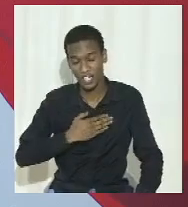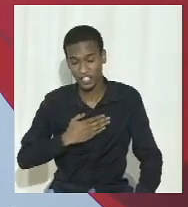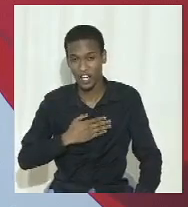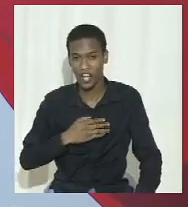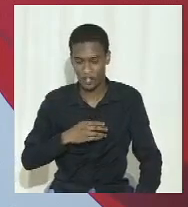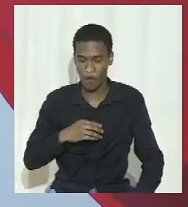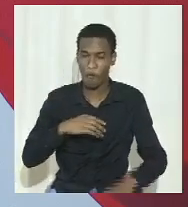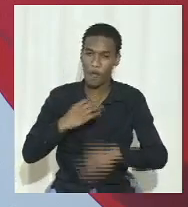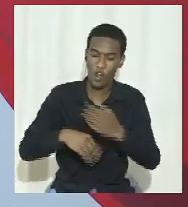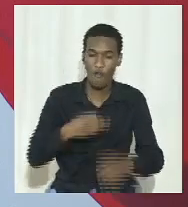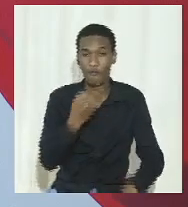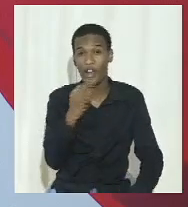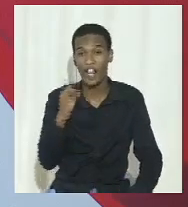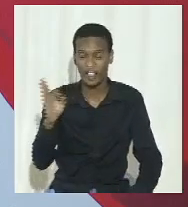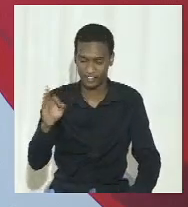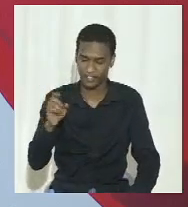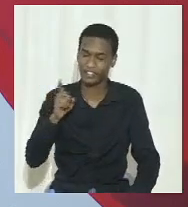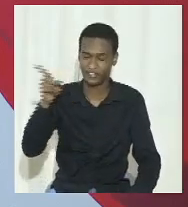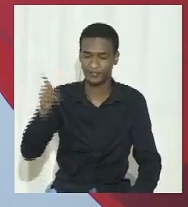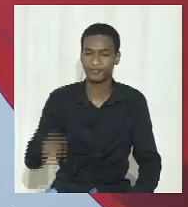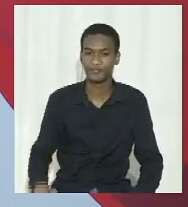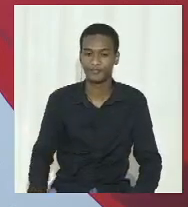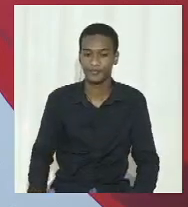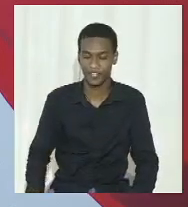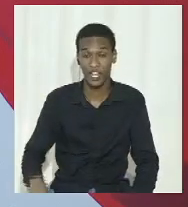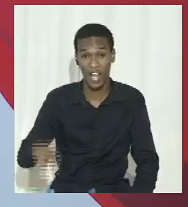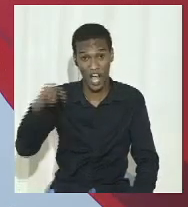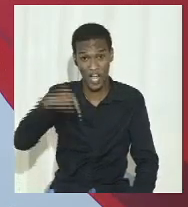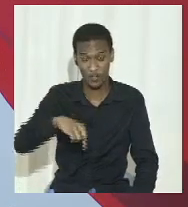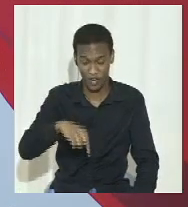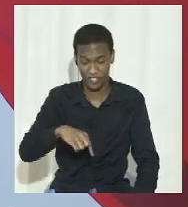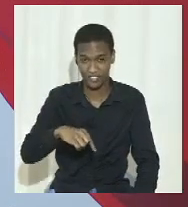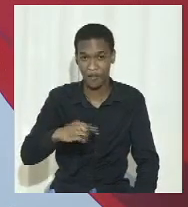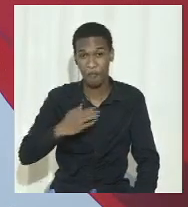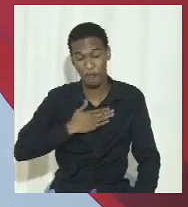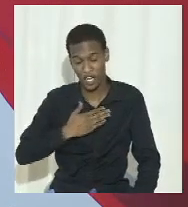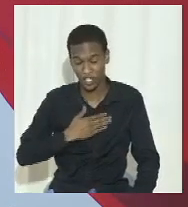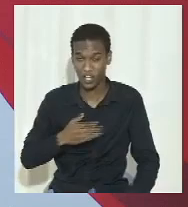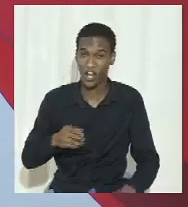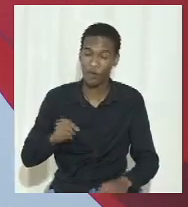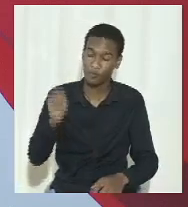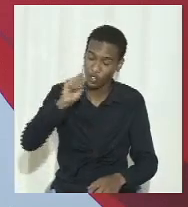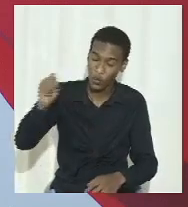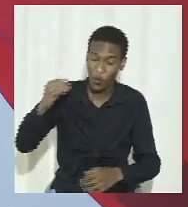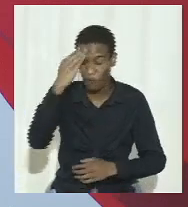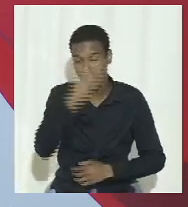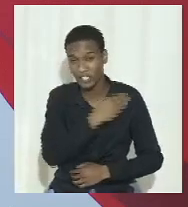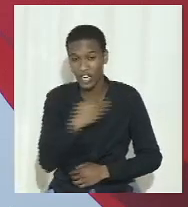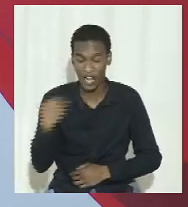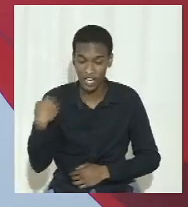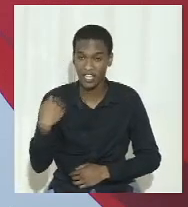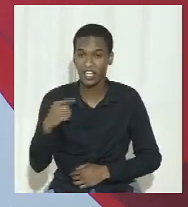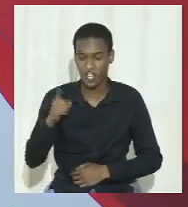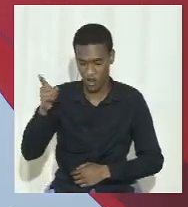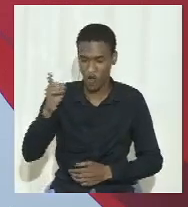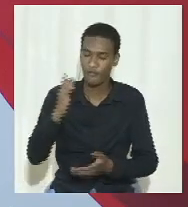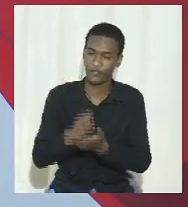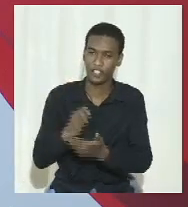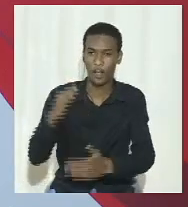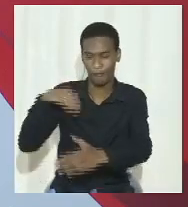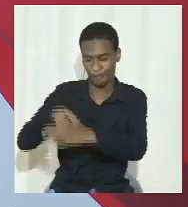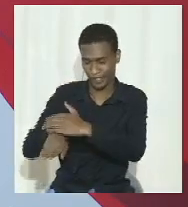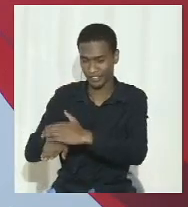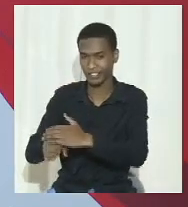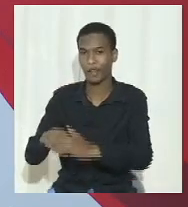mianatra an-tsekoly. Efa niverina an-tsekoly androany ireo mpianatra amin'ny sekolim-panjakana. Ho an'ny mpianatra tsy miankina kosa vitsiny